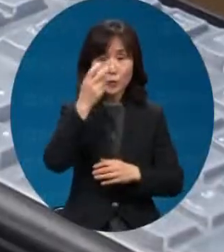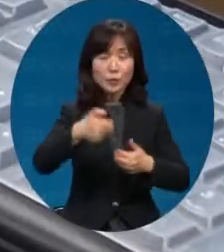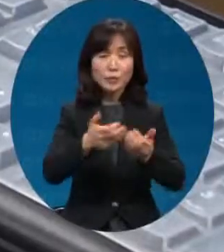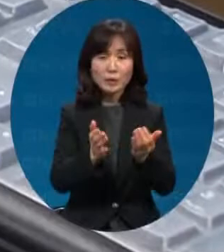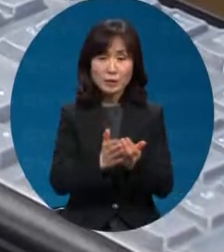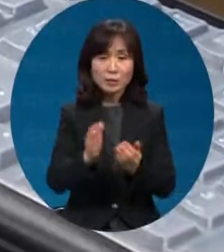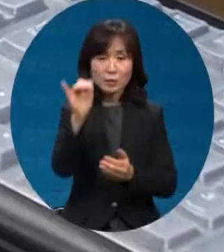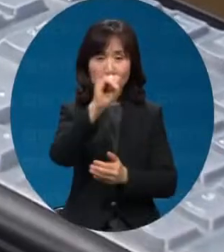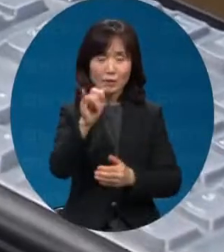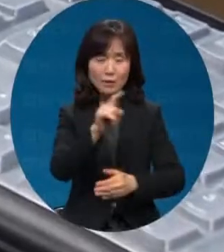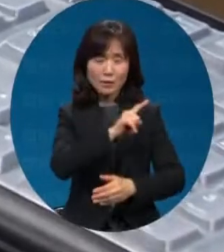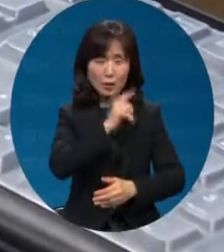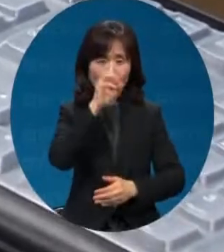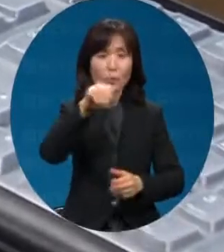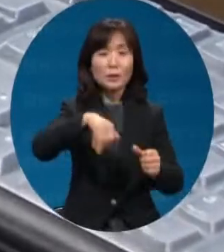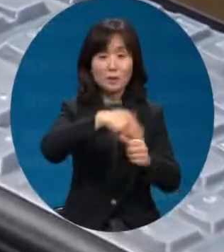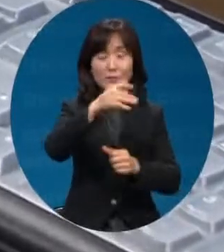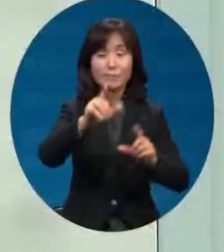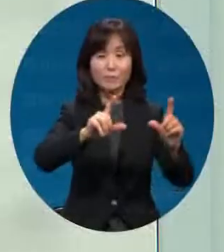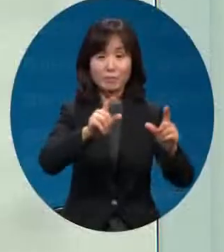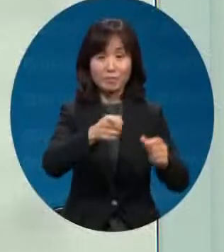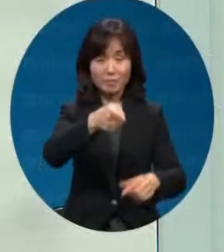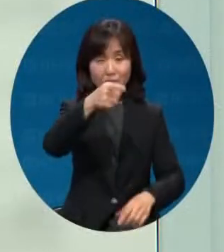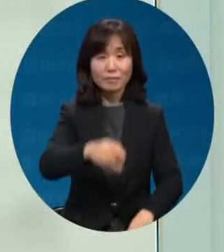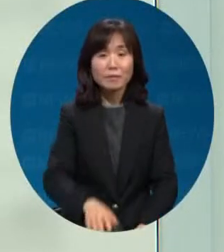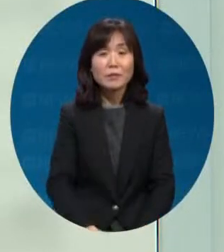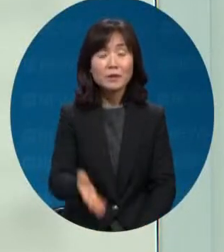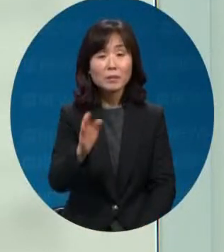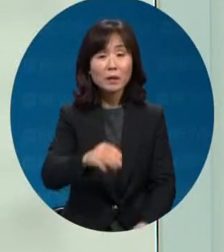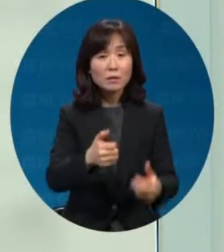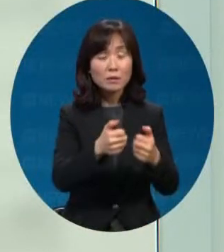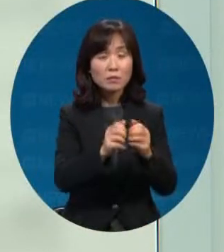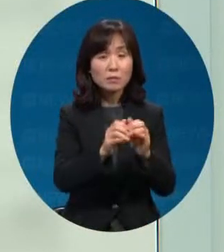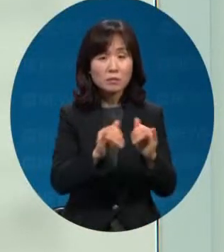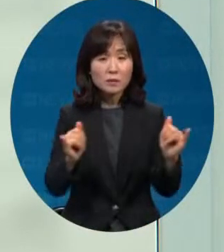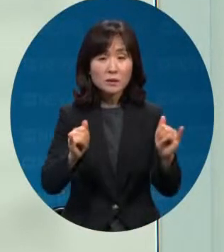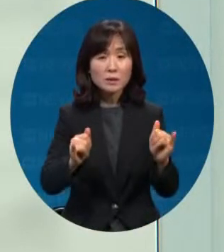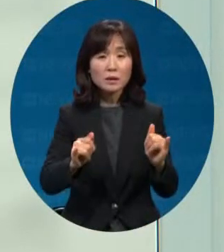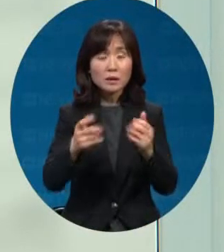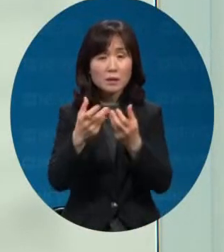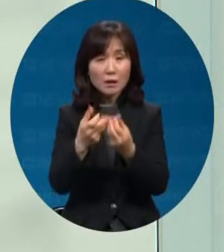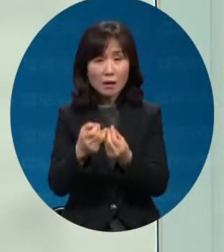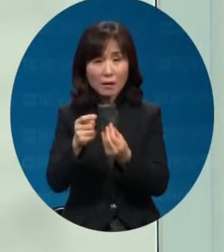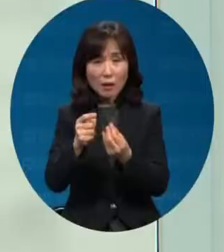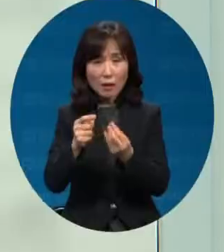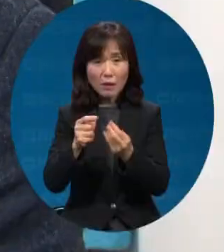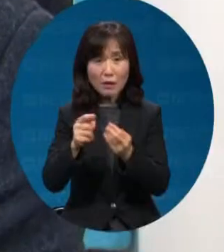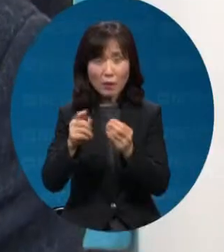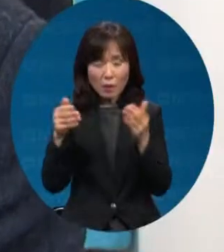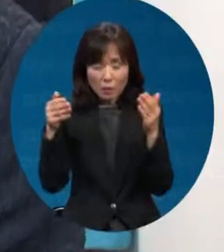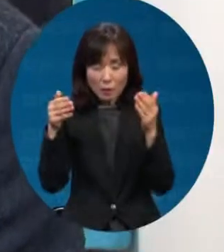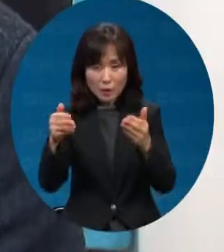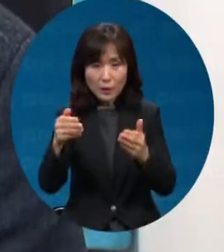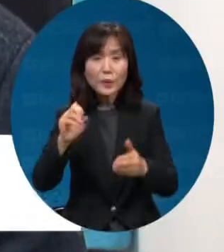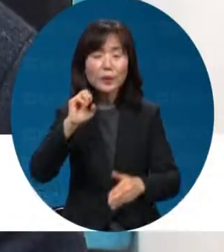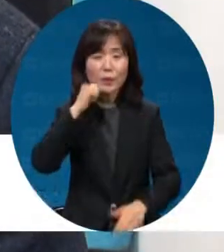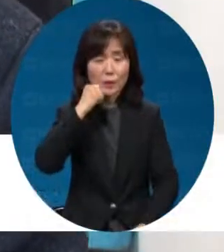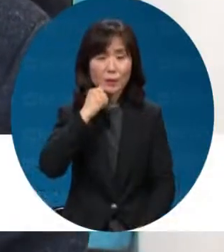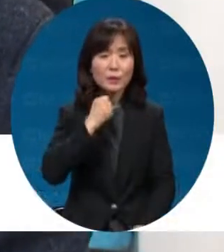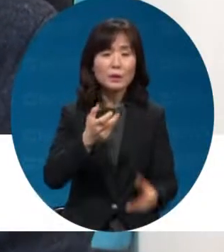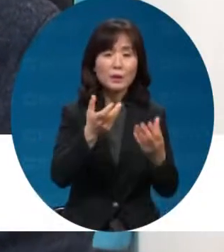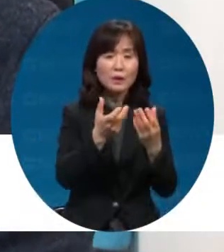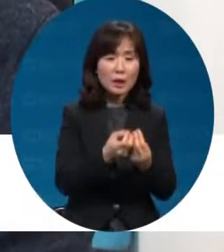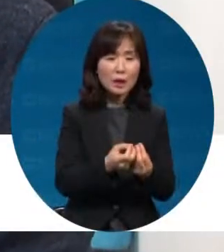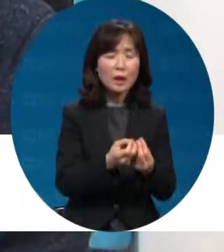꼽힙니다. 그러나 상담원들은 여전히 사례 하나에 온전히 힘을 쏟기가 어렵습니다. 사례 관리